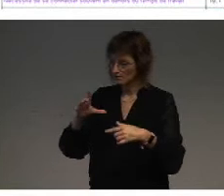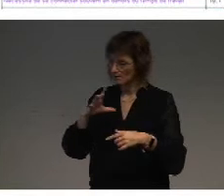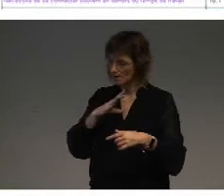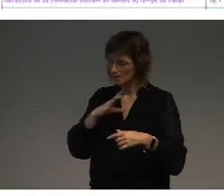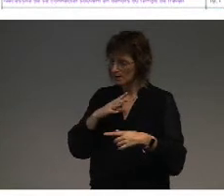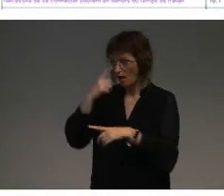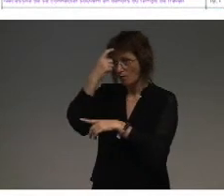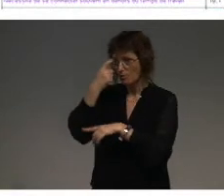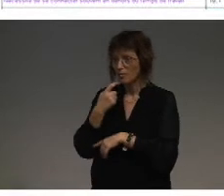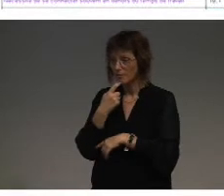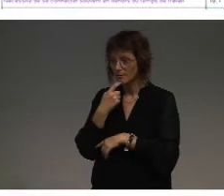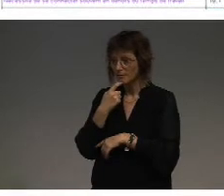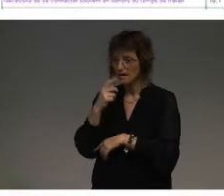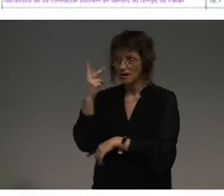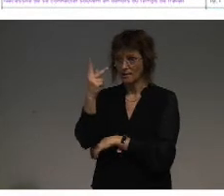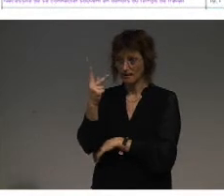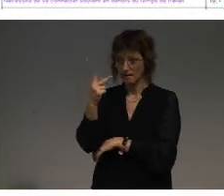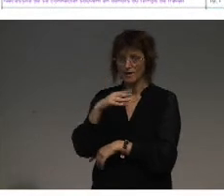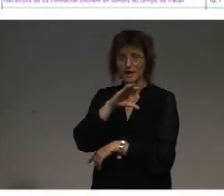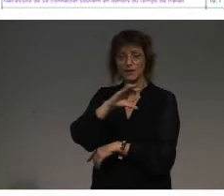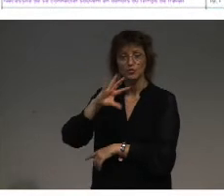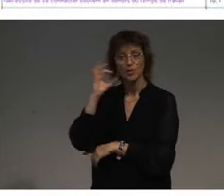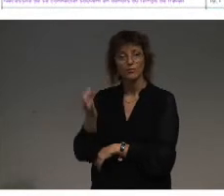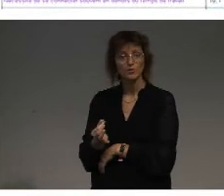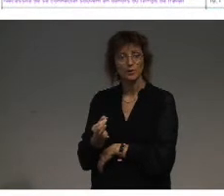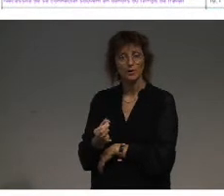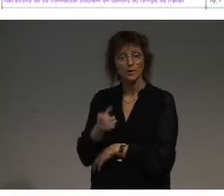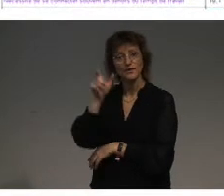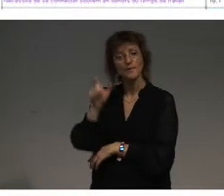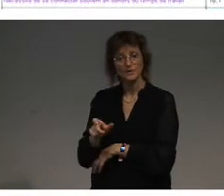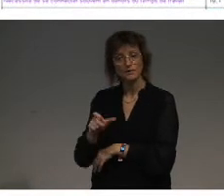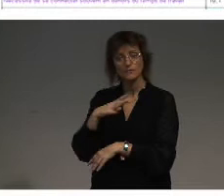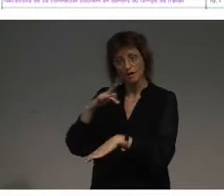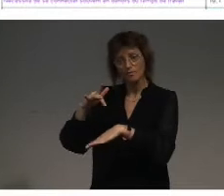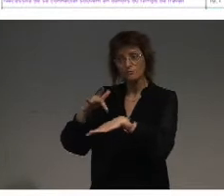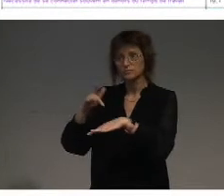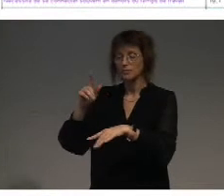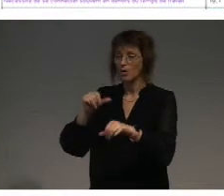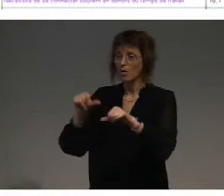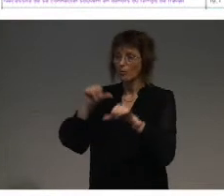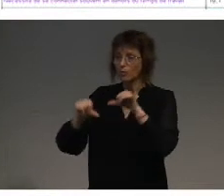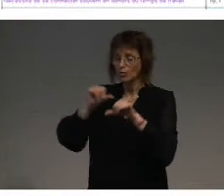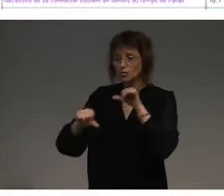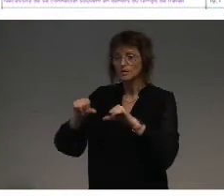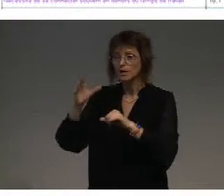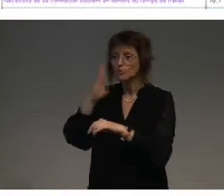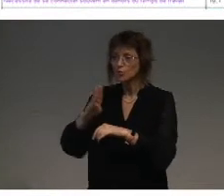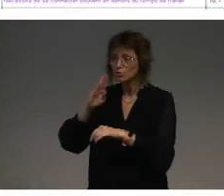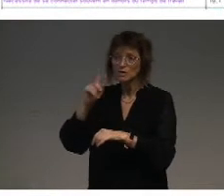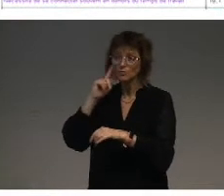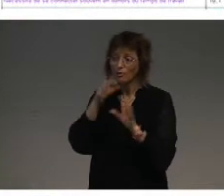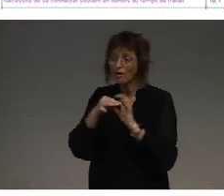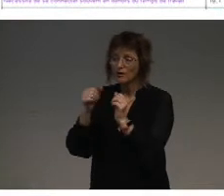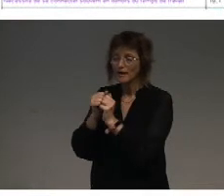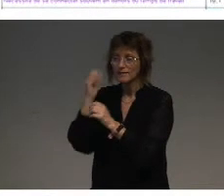le profil K, on a 100% des salariés du profil K qui sont exposés à des agents biologiques via le réservoir animal,